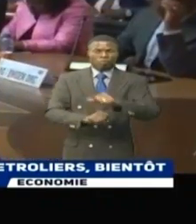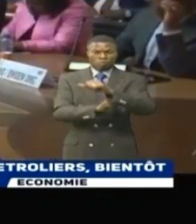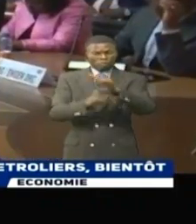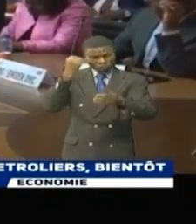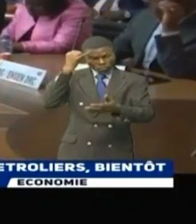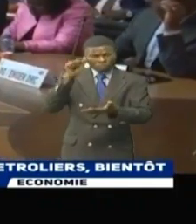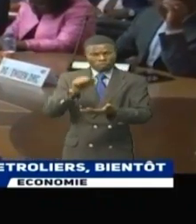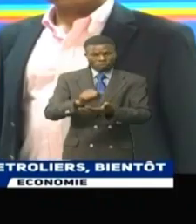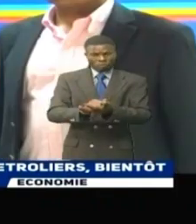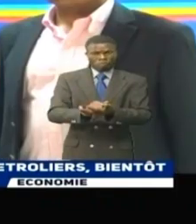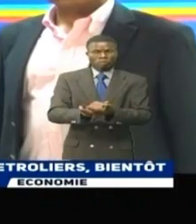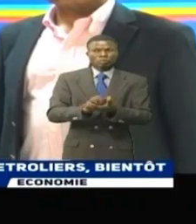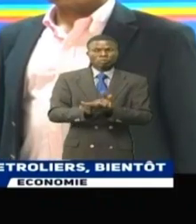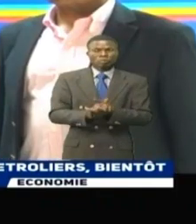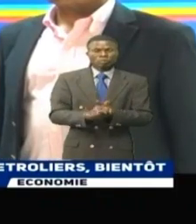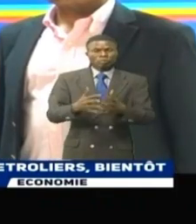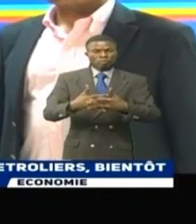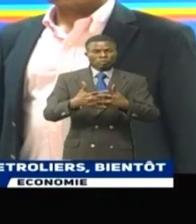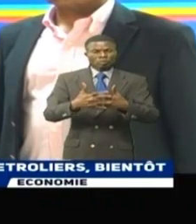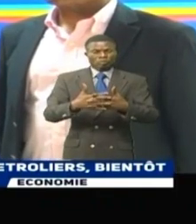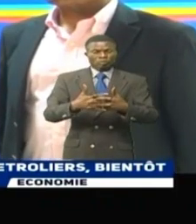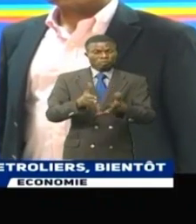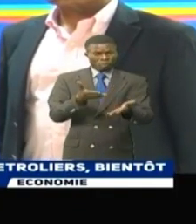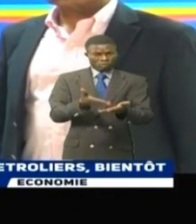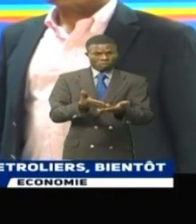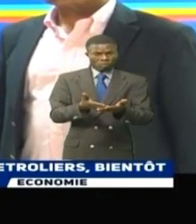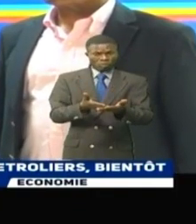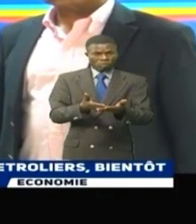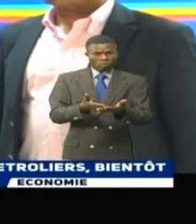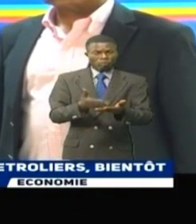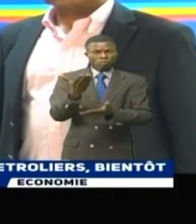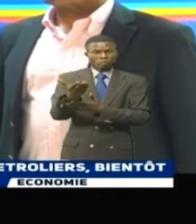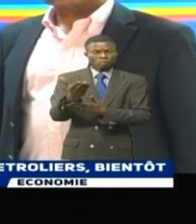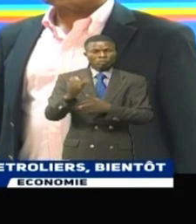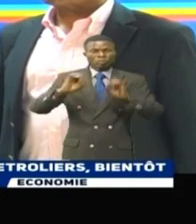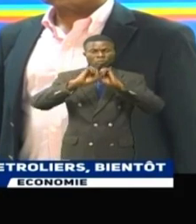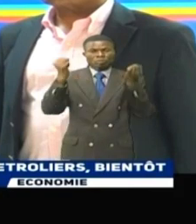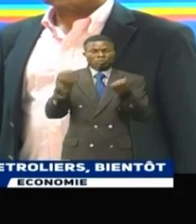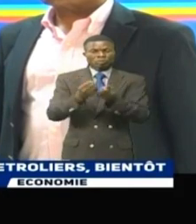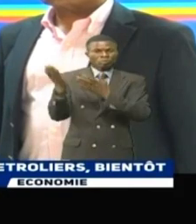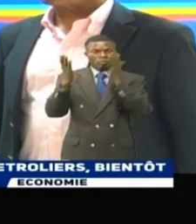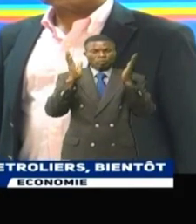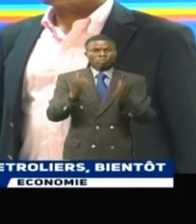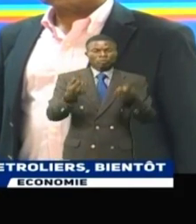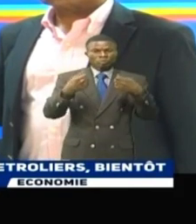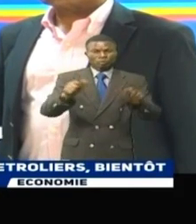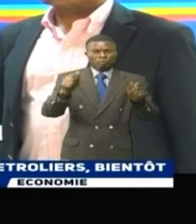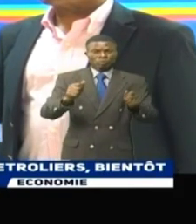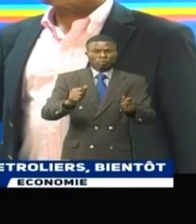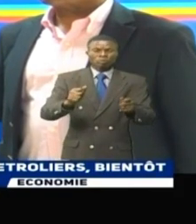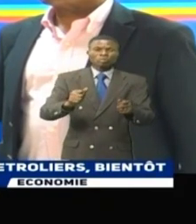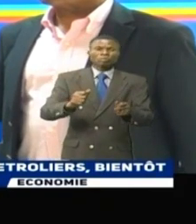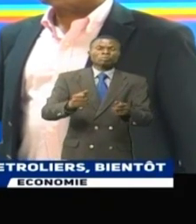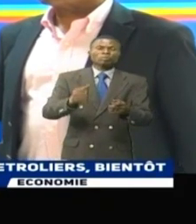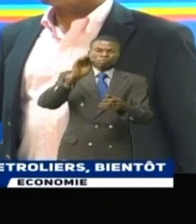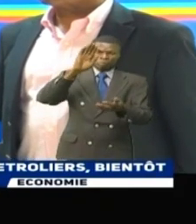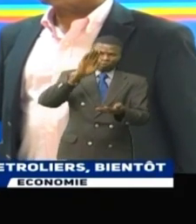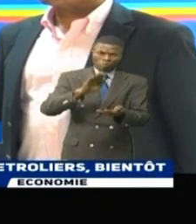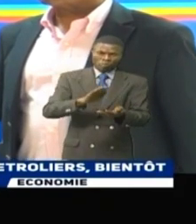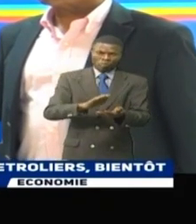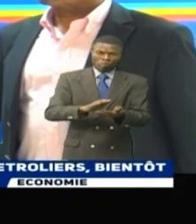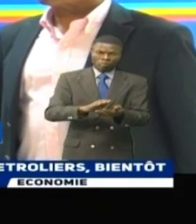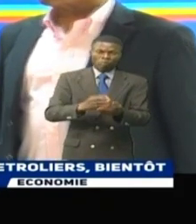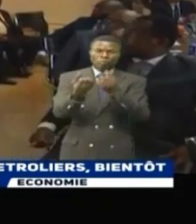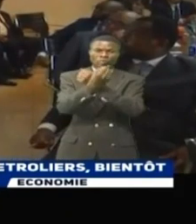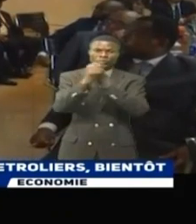démarche. C'est un partenariat dans lequel on demande aux sociétés commerciales de vendre à perte pour sauvegarder